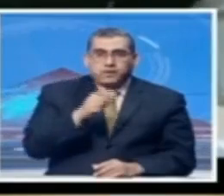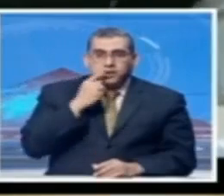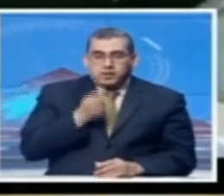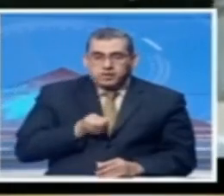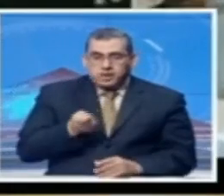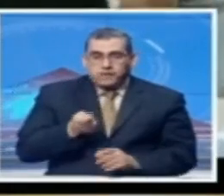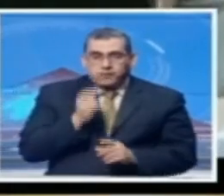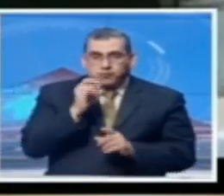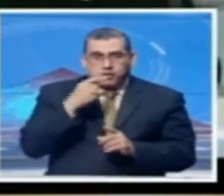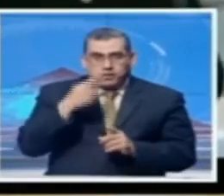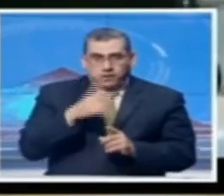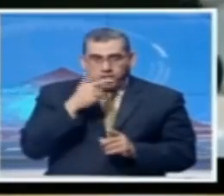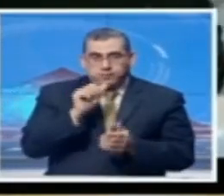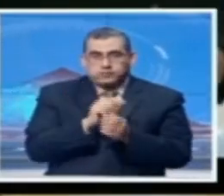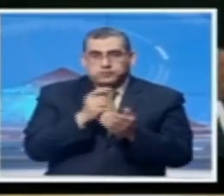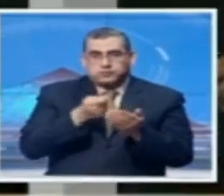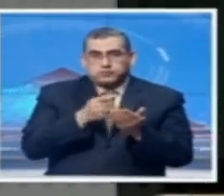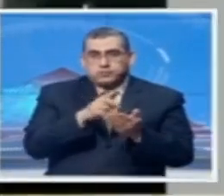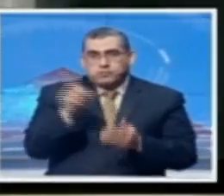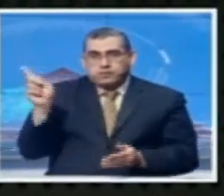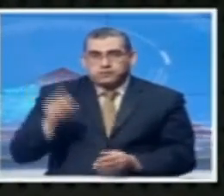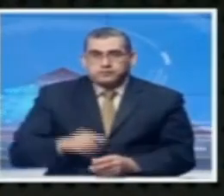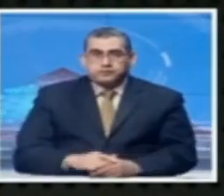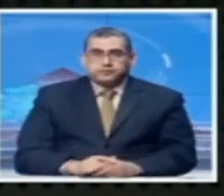لم يسددوا الغرامة المقررة.